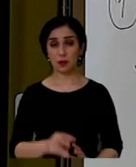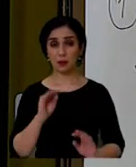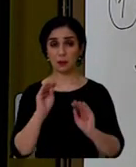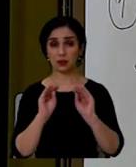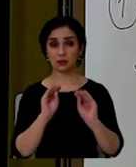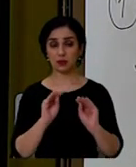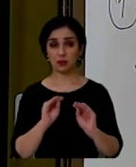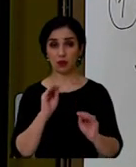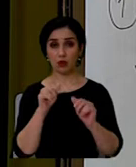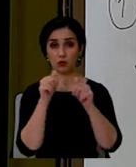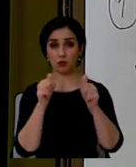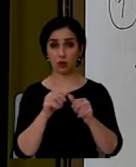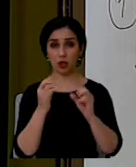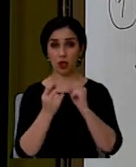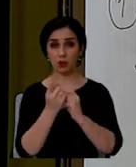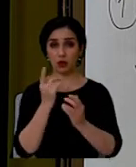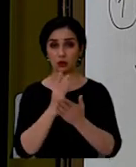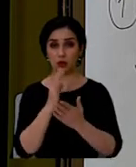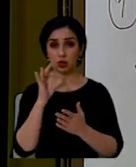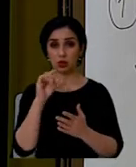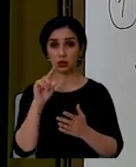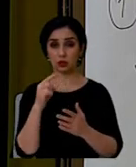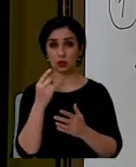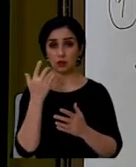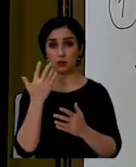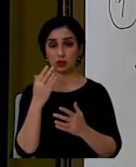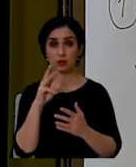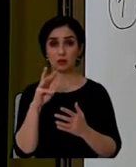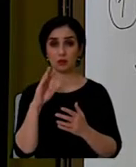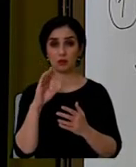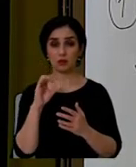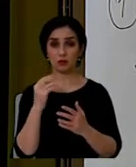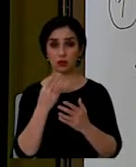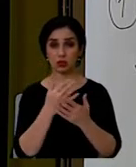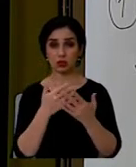Подставляем формулу и образуем 0,5 моль вещества.